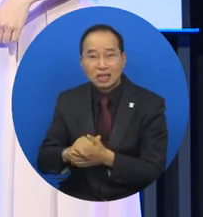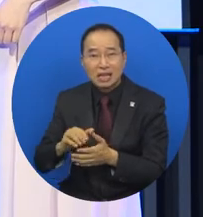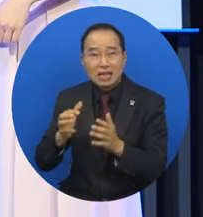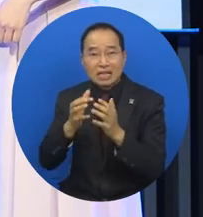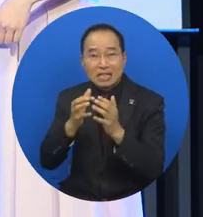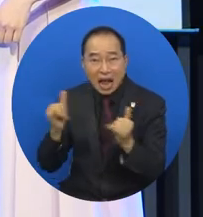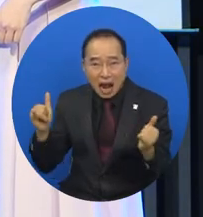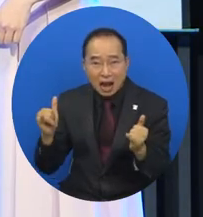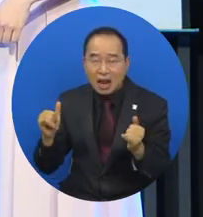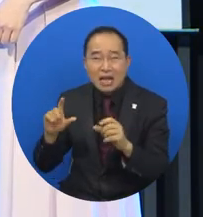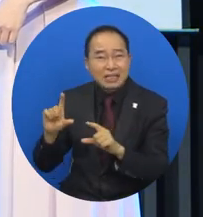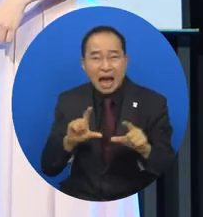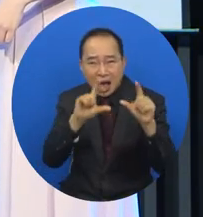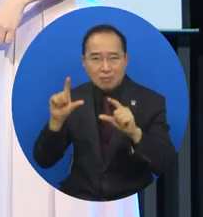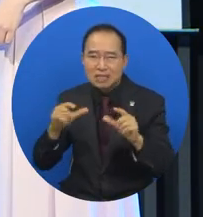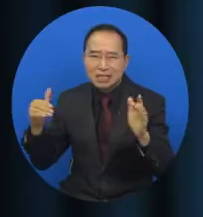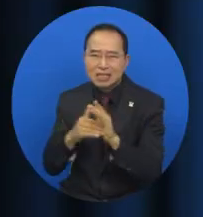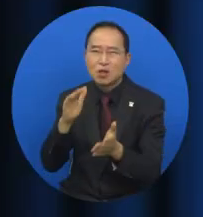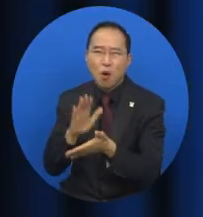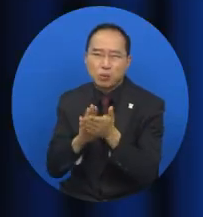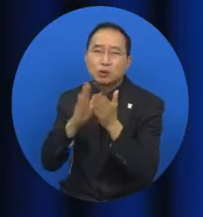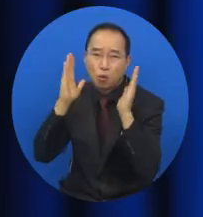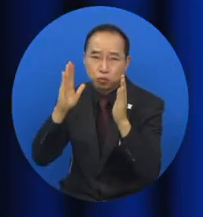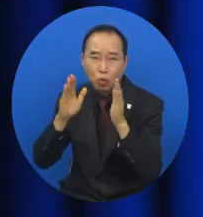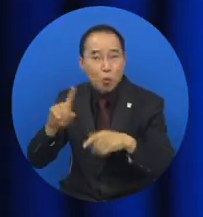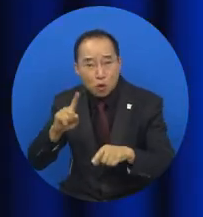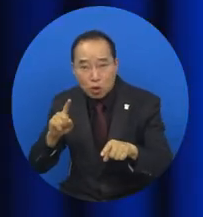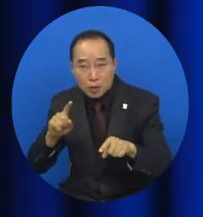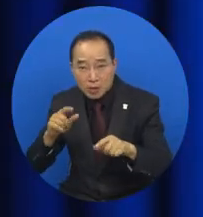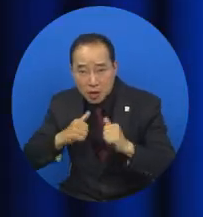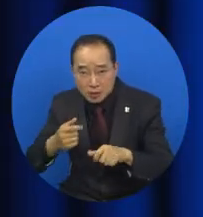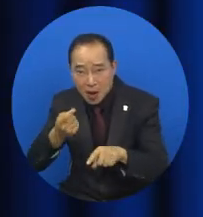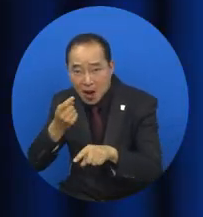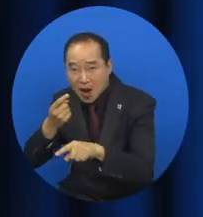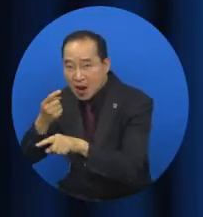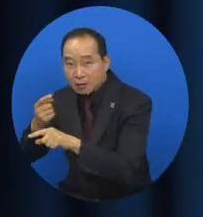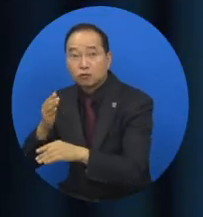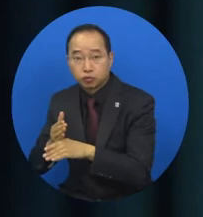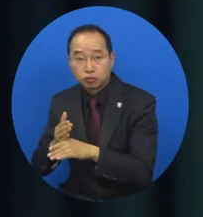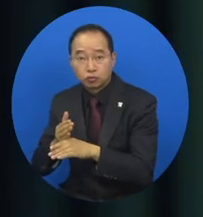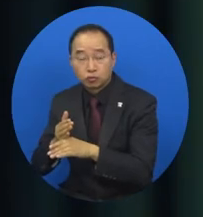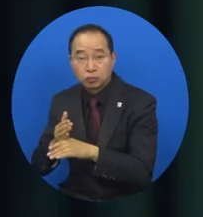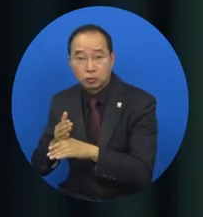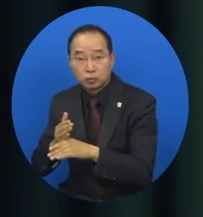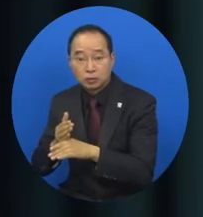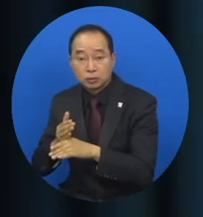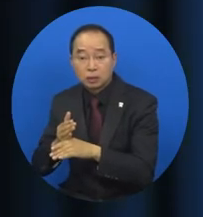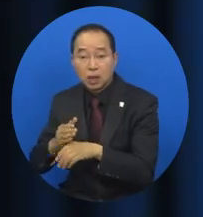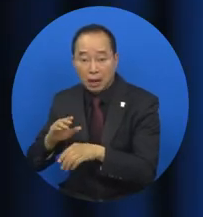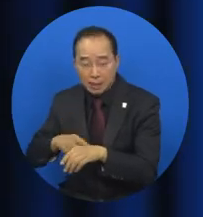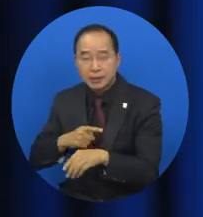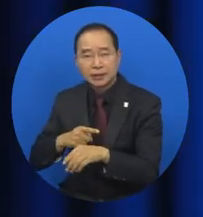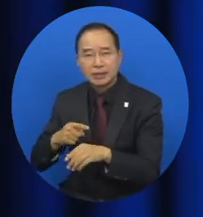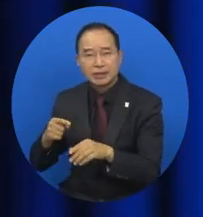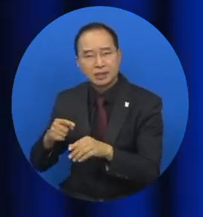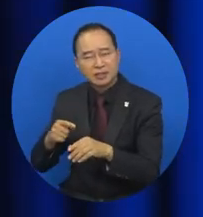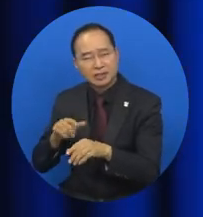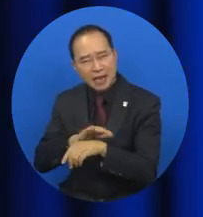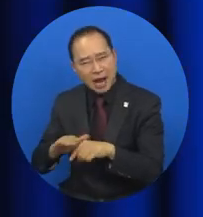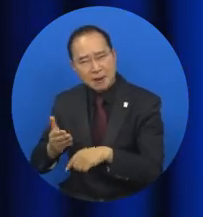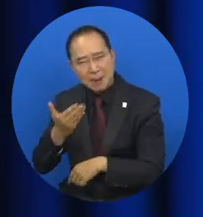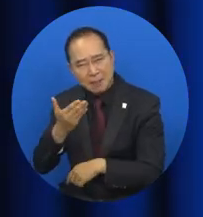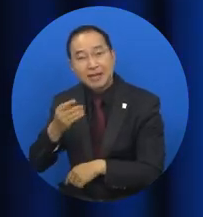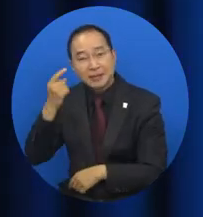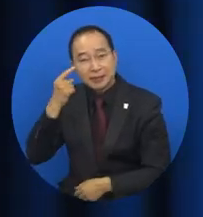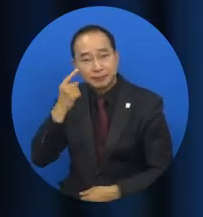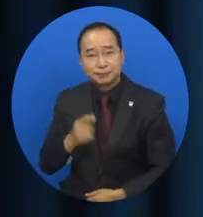심화 공부를 계속하고 있어요. 그래서 인생 끝없는 공부이기 때문에 어떤 공부든 열심히 하고 있으면 이